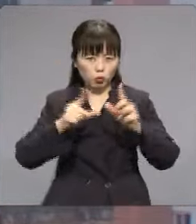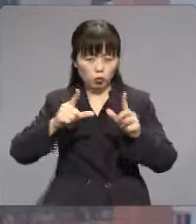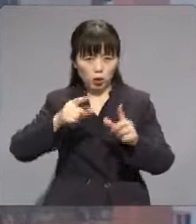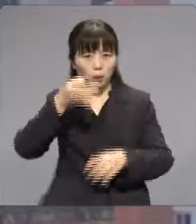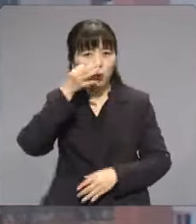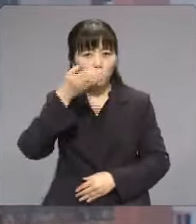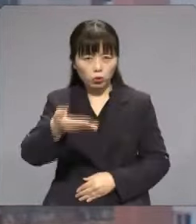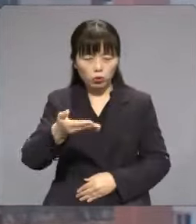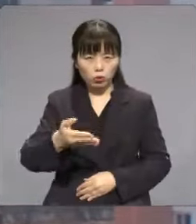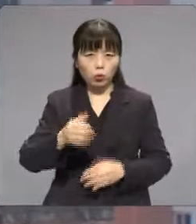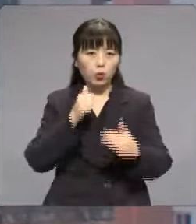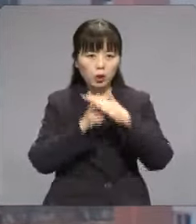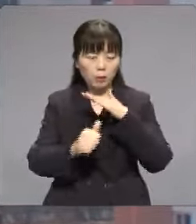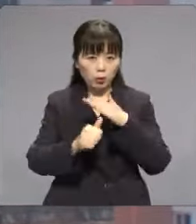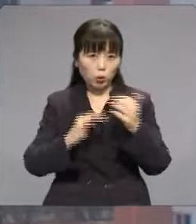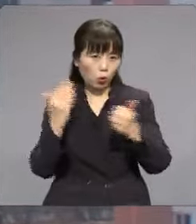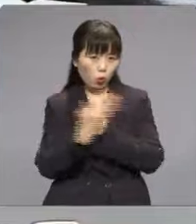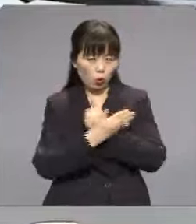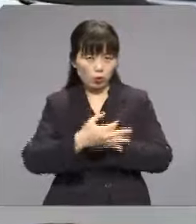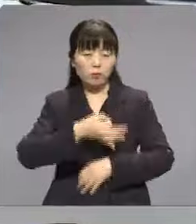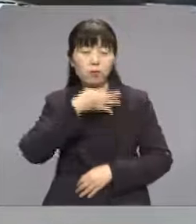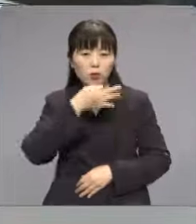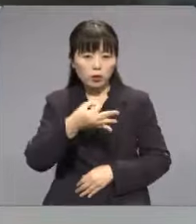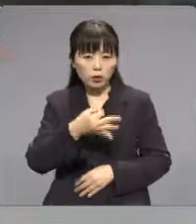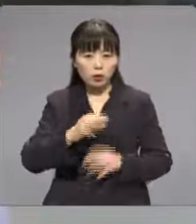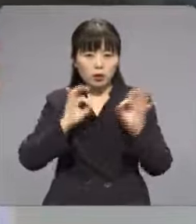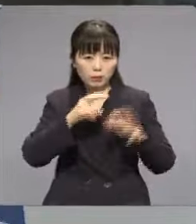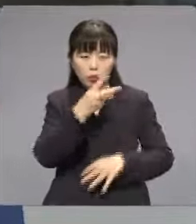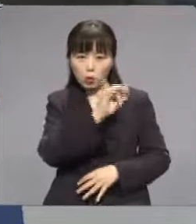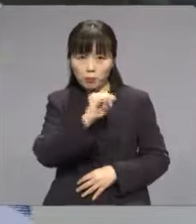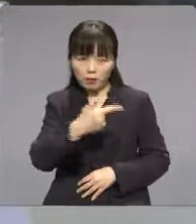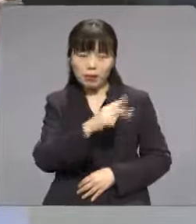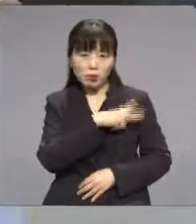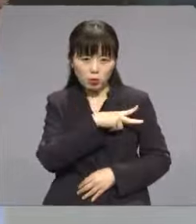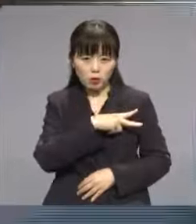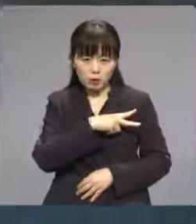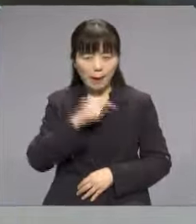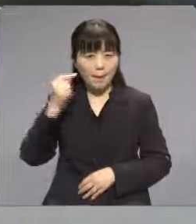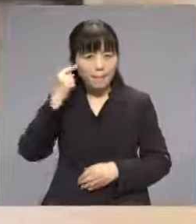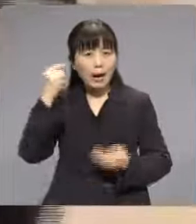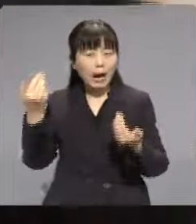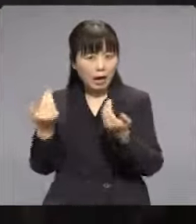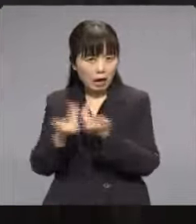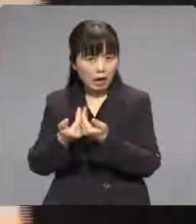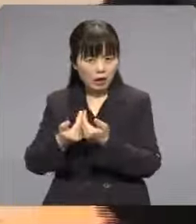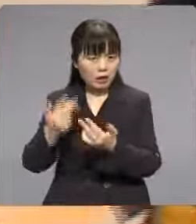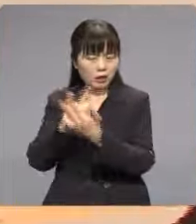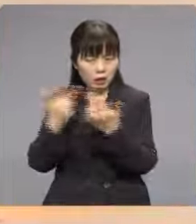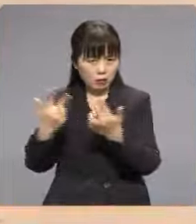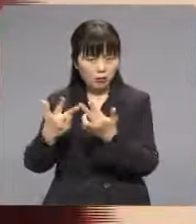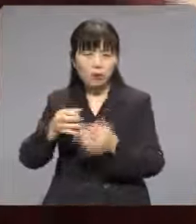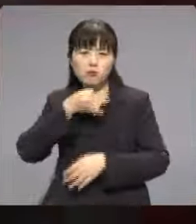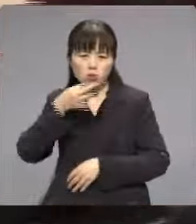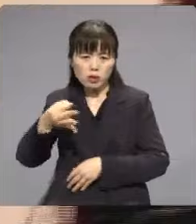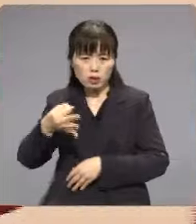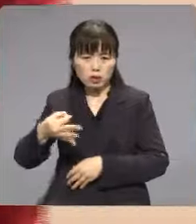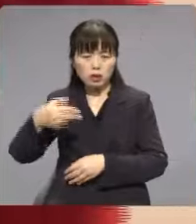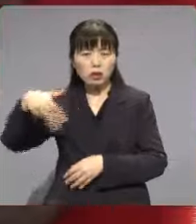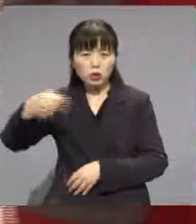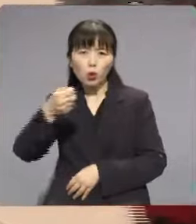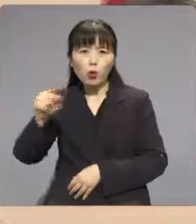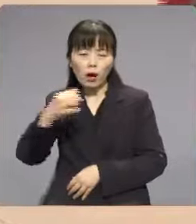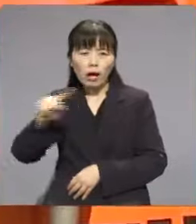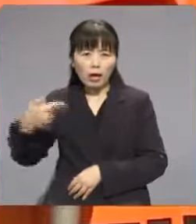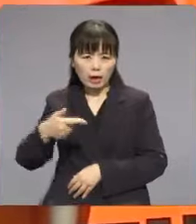잡혔습니다 대표적인 호위무사로 알려진 김용민 의원과 대표적인 반 이재명 인사라리는 조한 전남